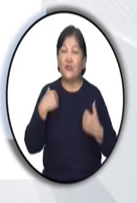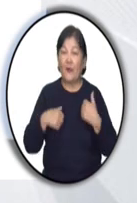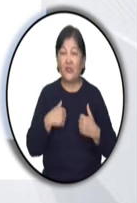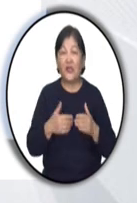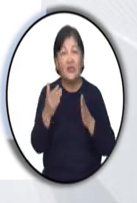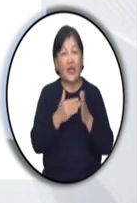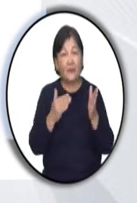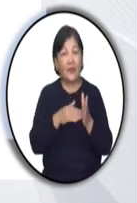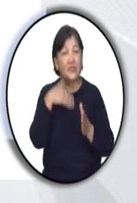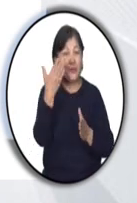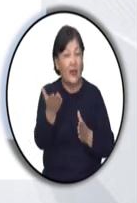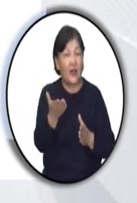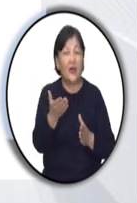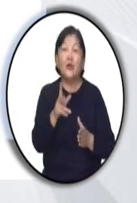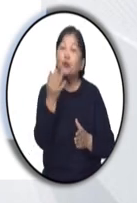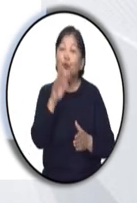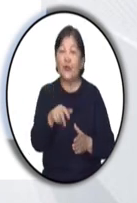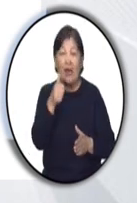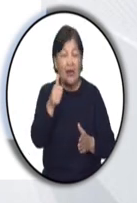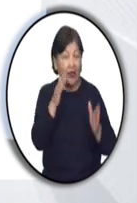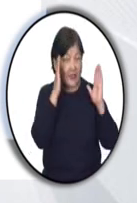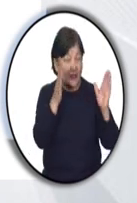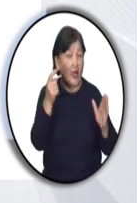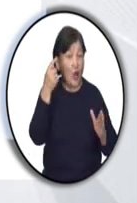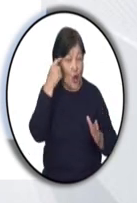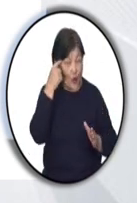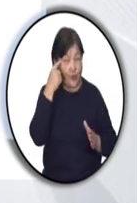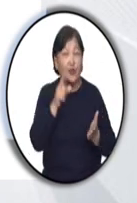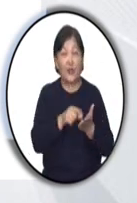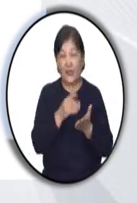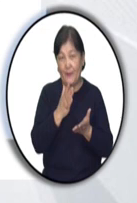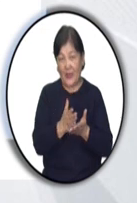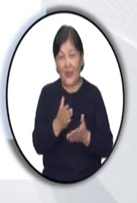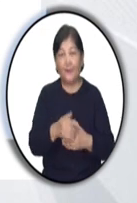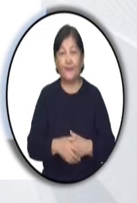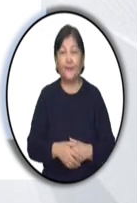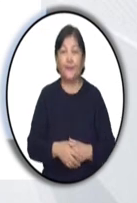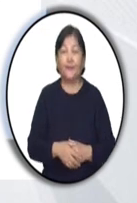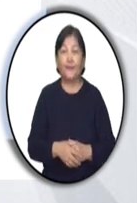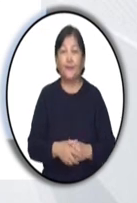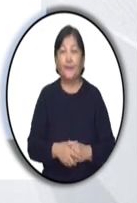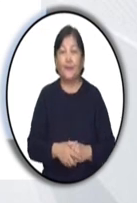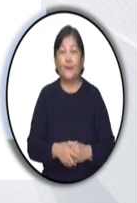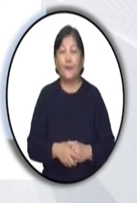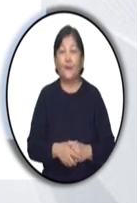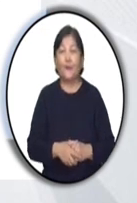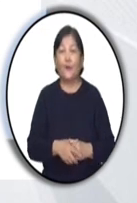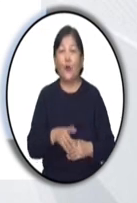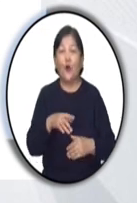ёстой. Тийм учраас багшийнхаа тайлбарлаж байгаа тайлбарыг анхааралтай ойлгож аваарай.